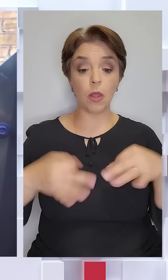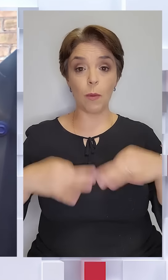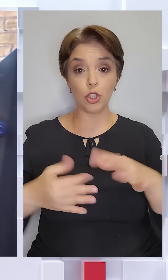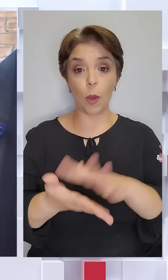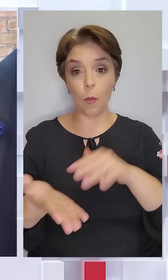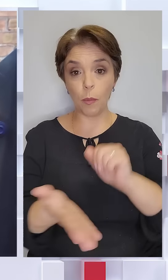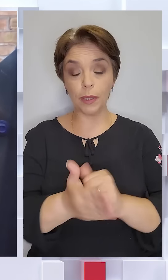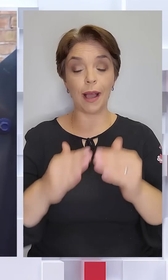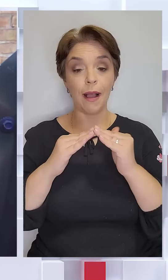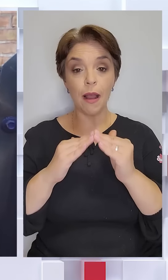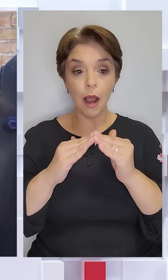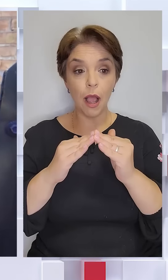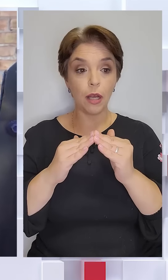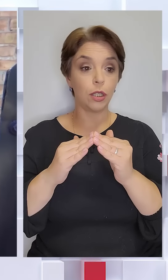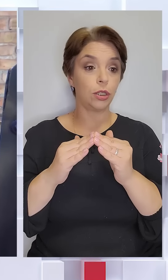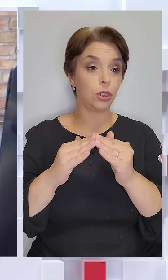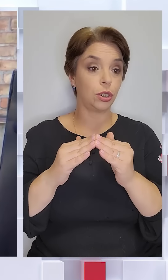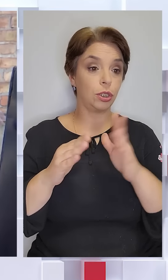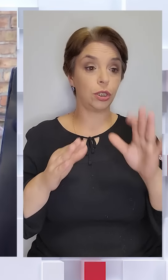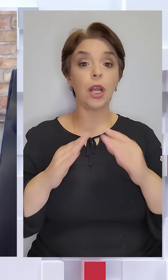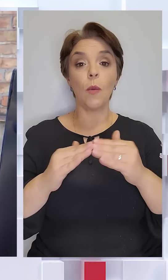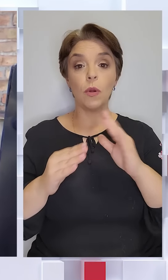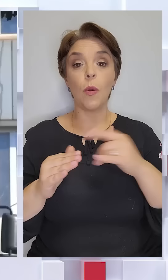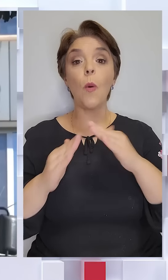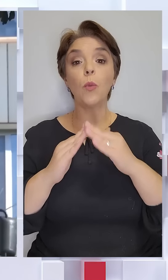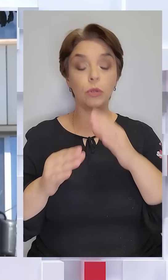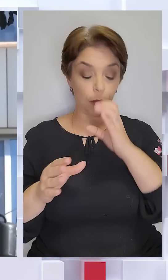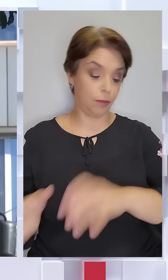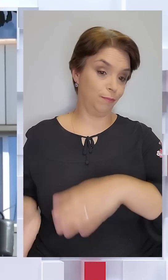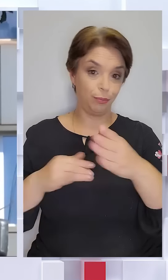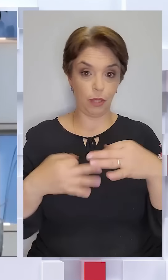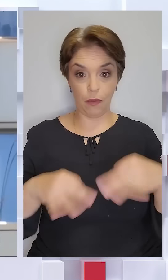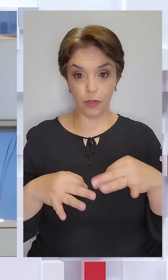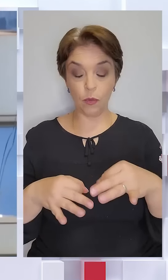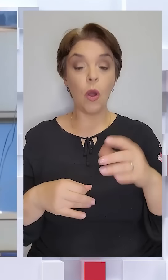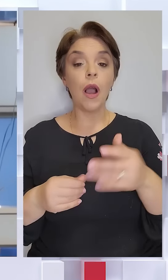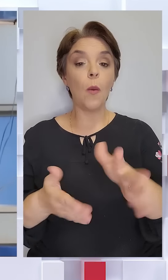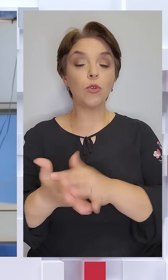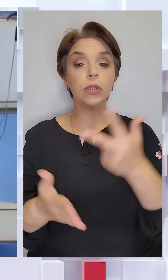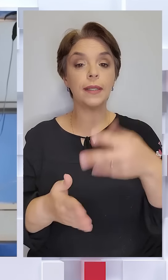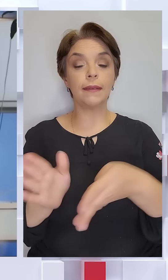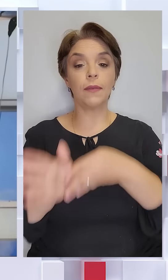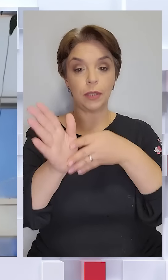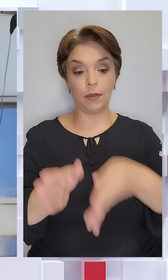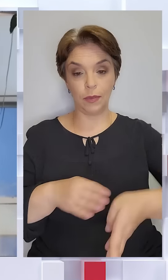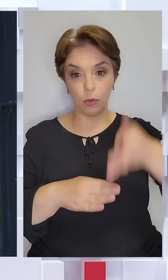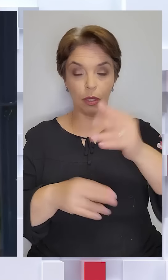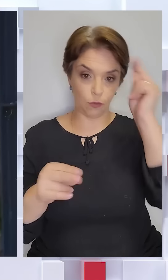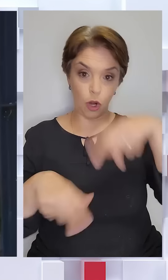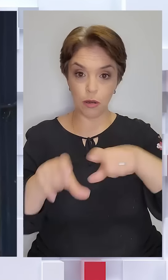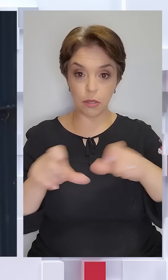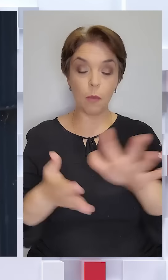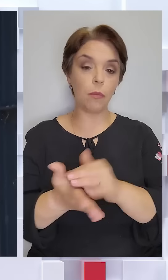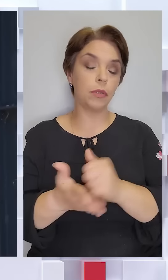побита, гараж. Бо дах упав на автівку в гаражі. Пошкоджені також 3 дев'ятиповерхівки та навчальний заклад.